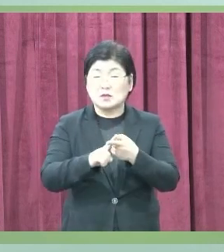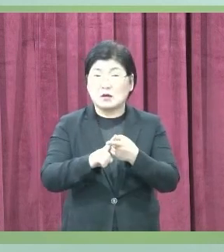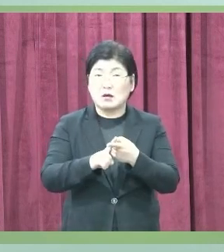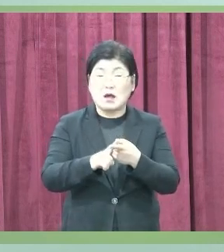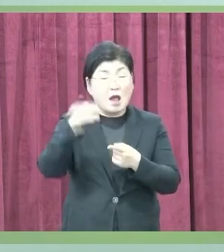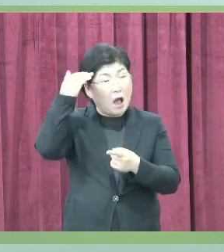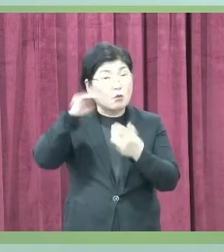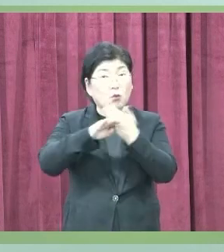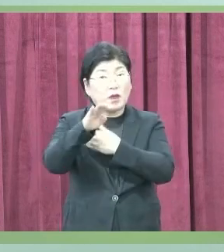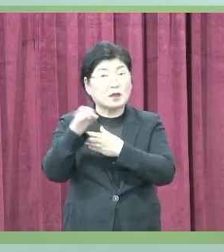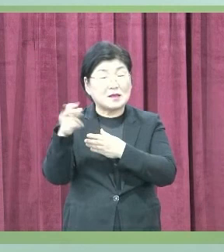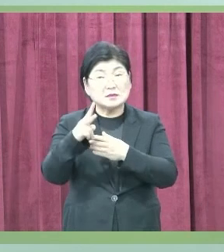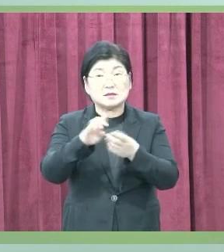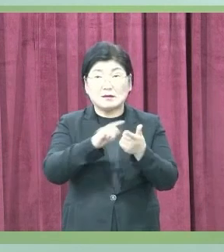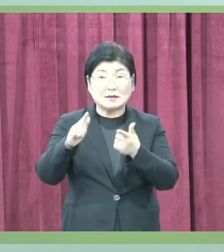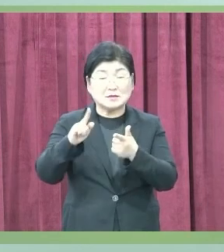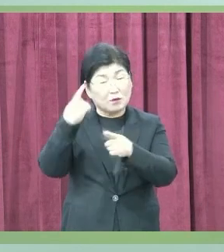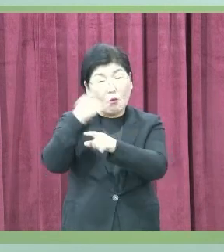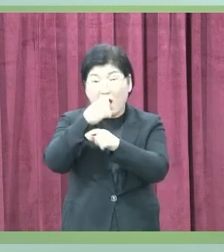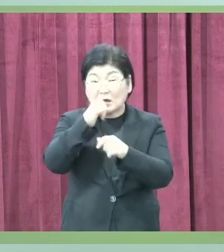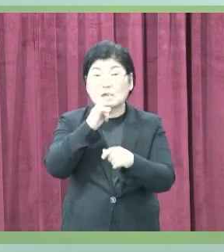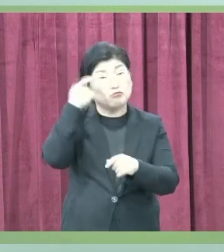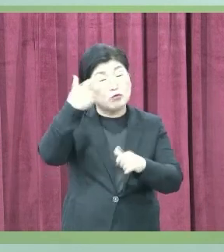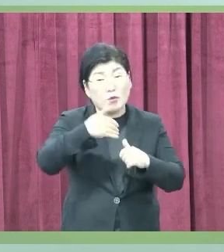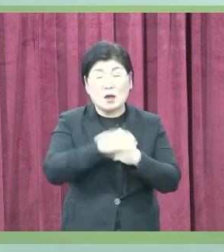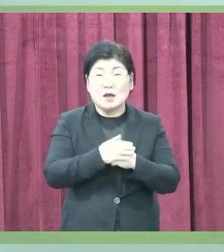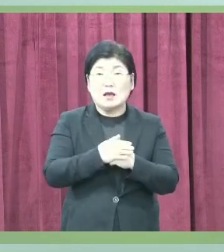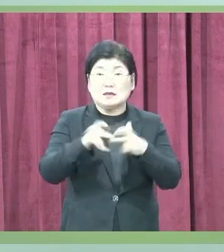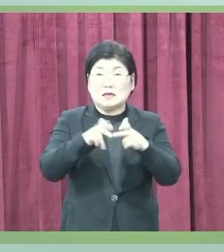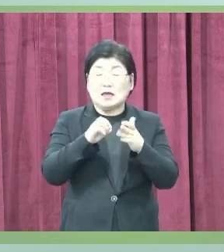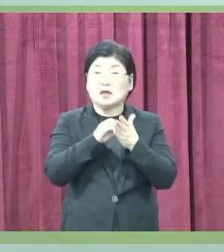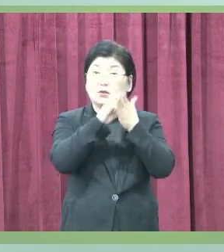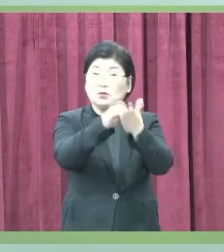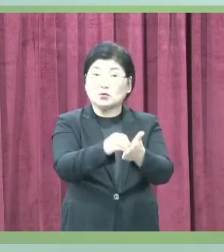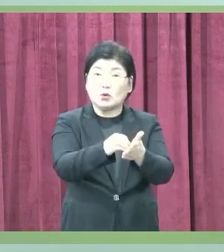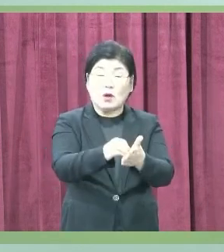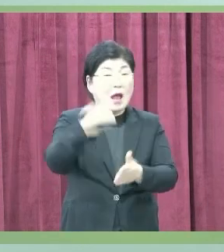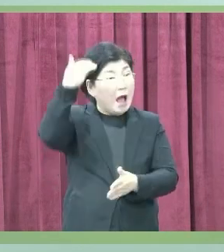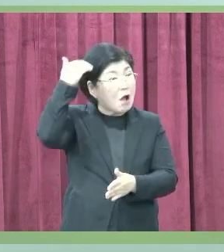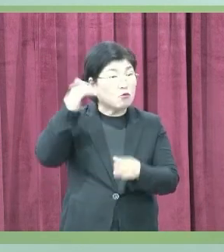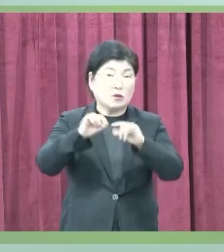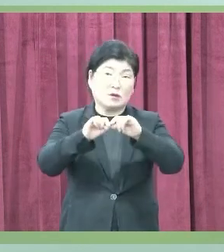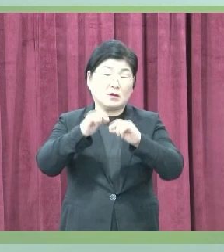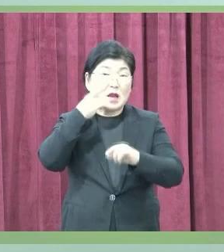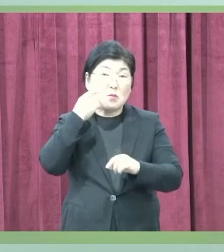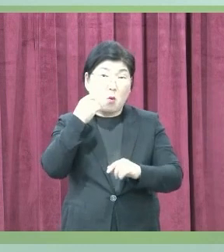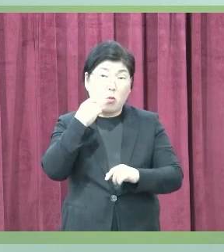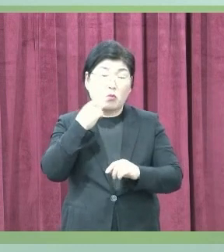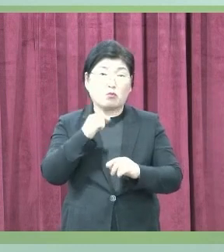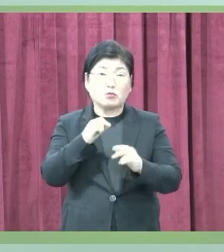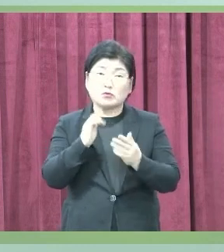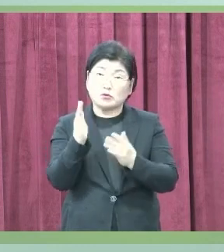별도의 메타스터디가 이루어졌는지요. 이 장애 등록제가 있는 나라가 우리나라하고 일본 뭐 이 정도입니다. 그래서